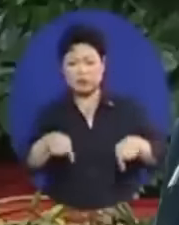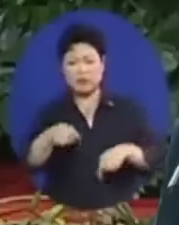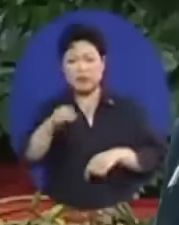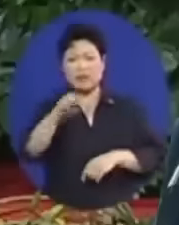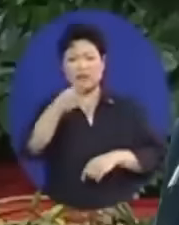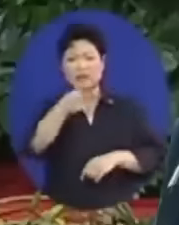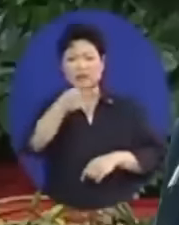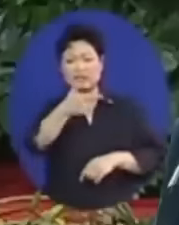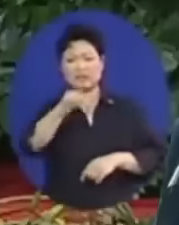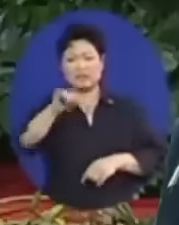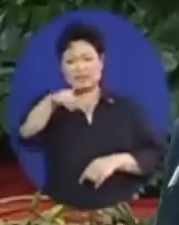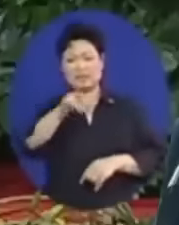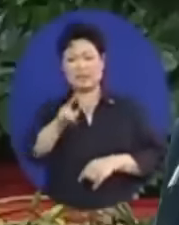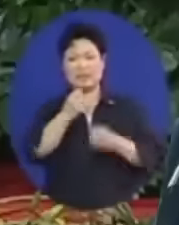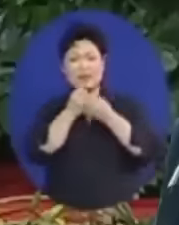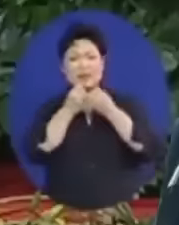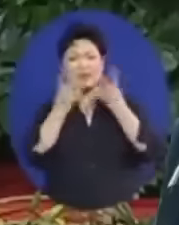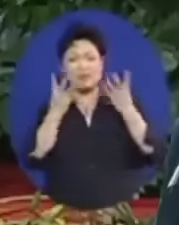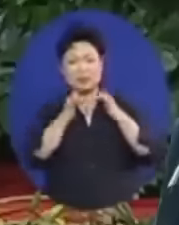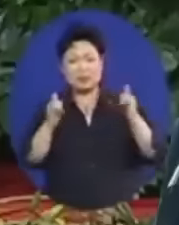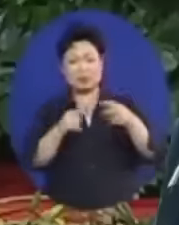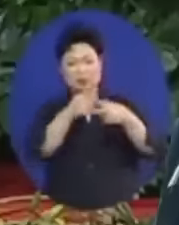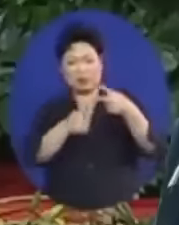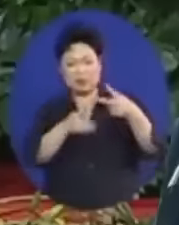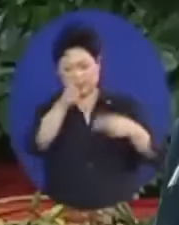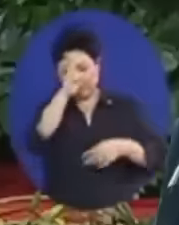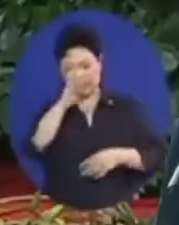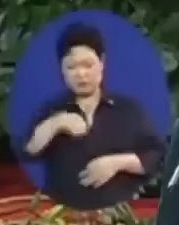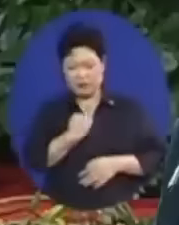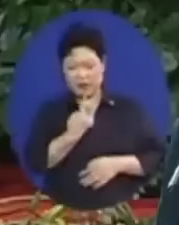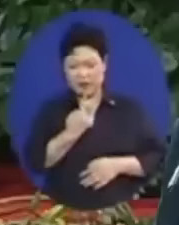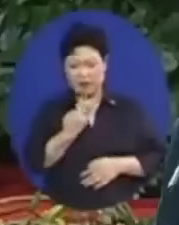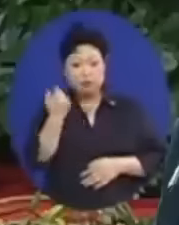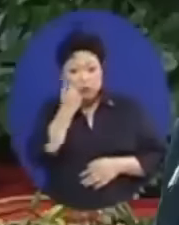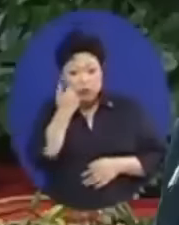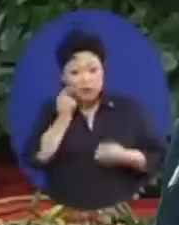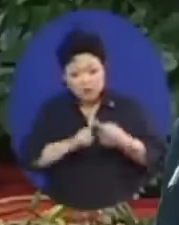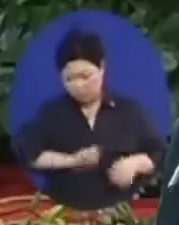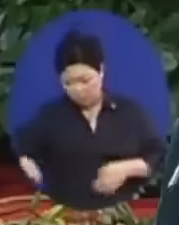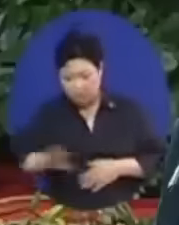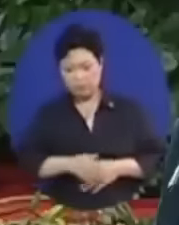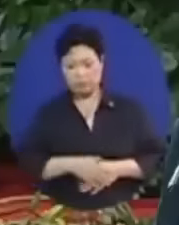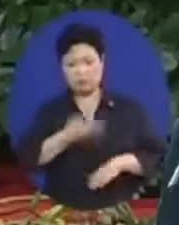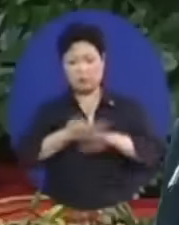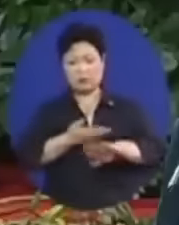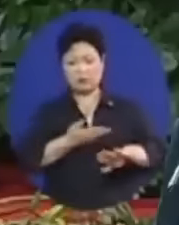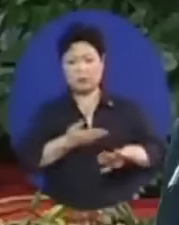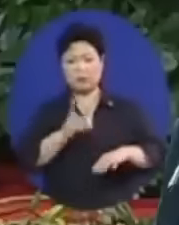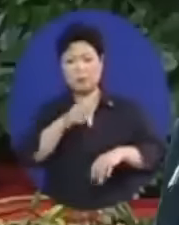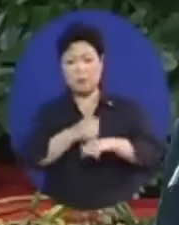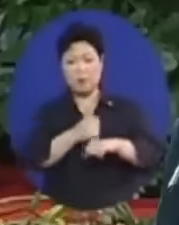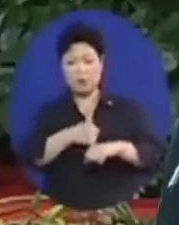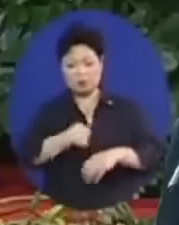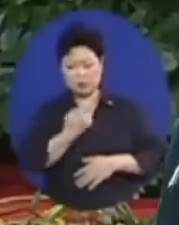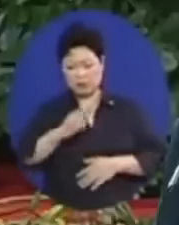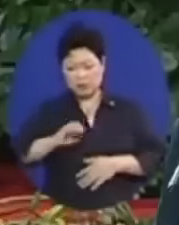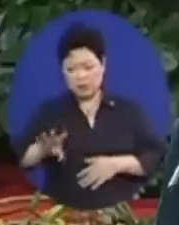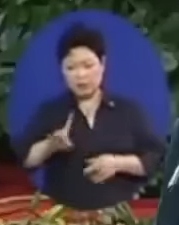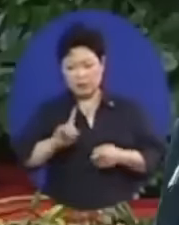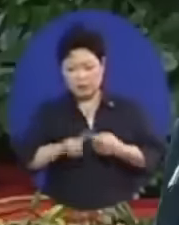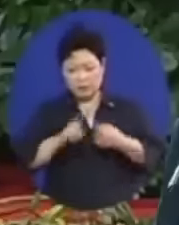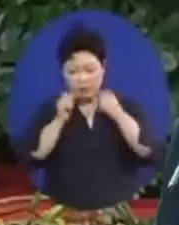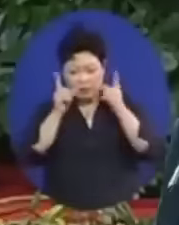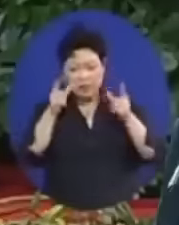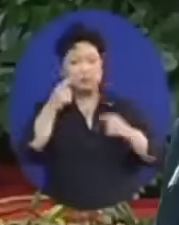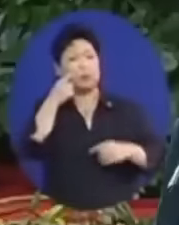말했습니다. 현대인은 두 가지 병을 갖고 있다. 하나는 자기 자신을 잃어버린 것이요 다른 하나는 자신을 잃어버리고도